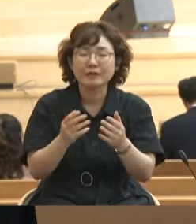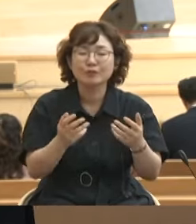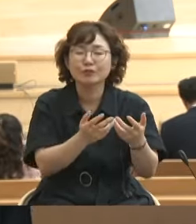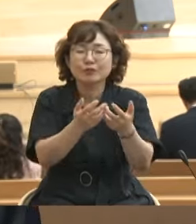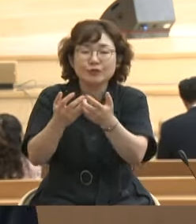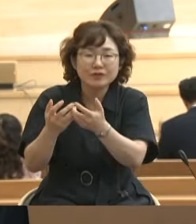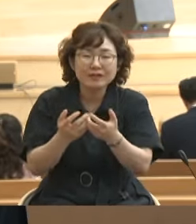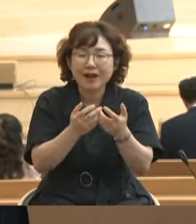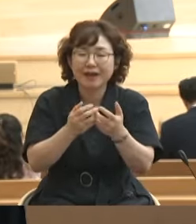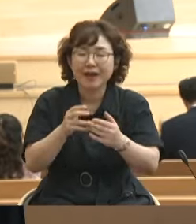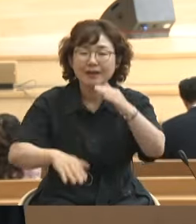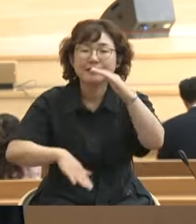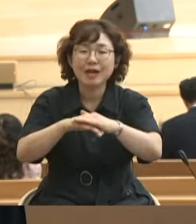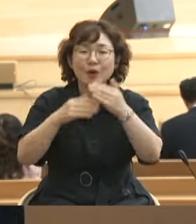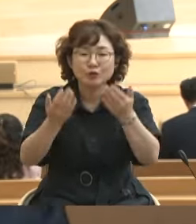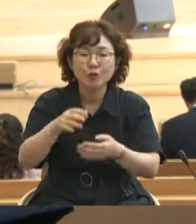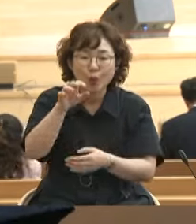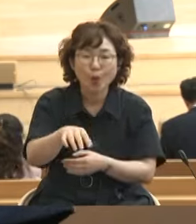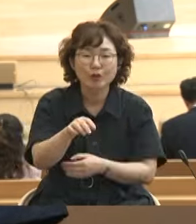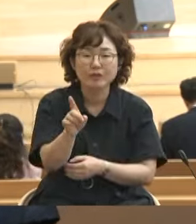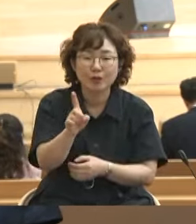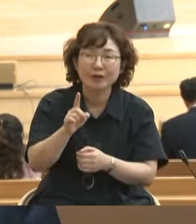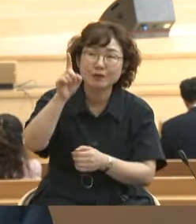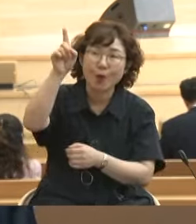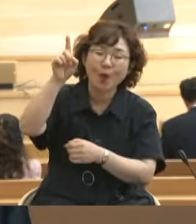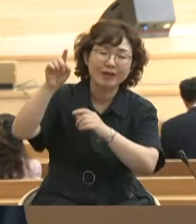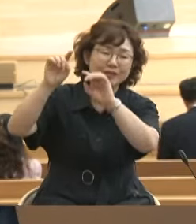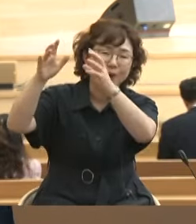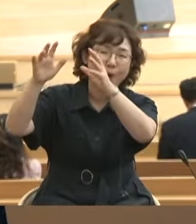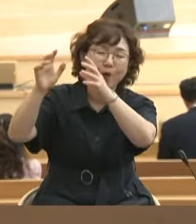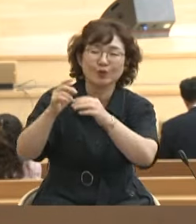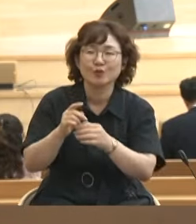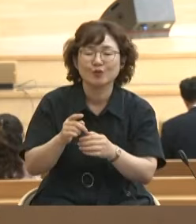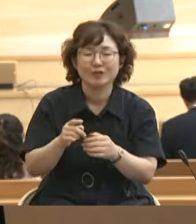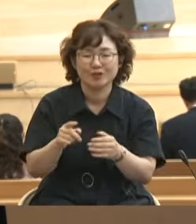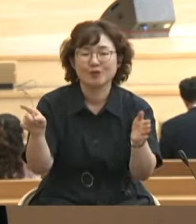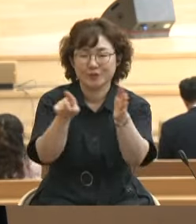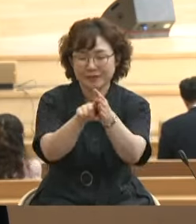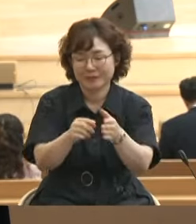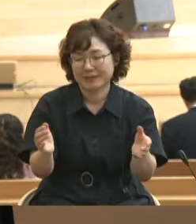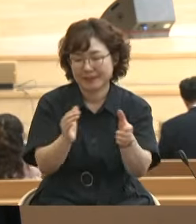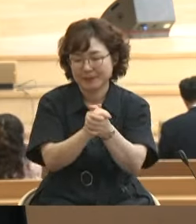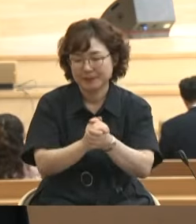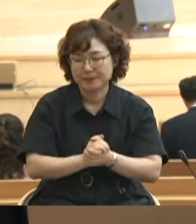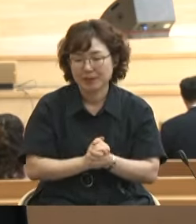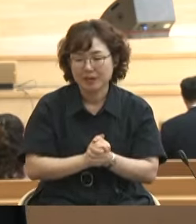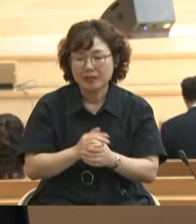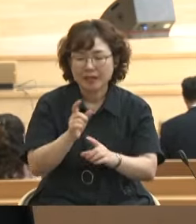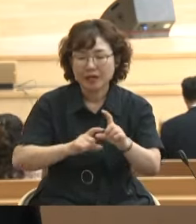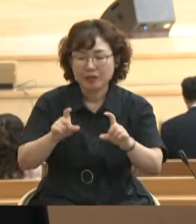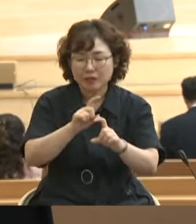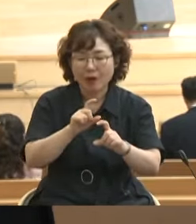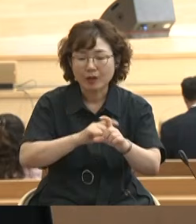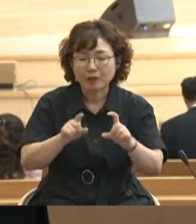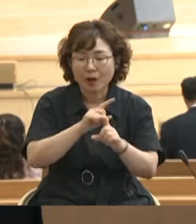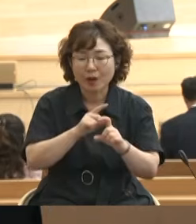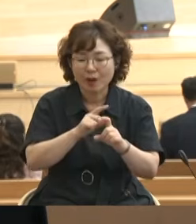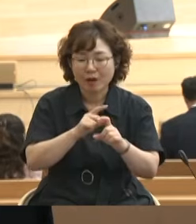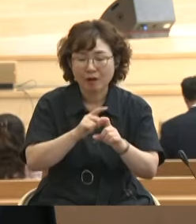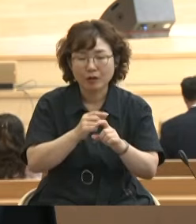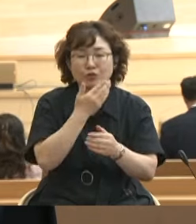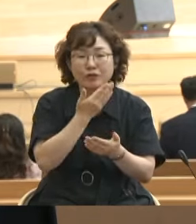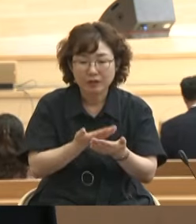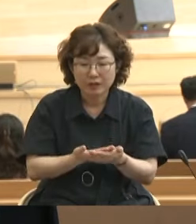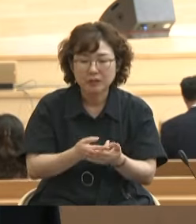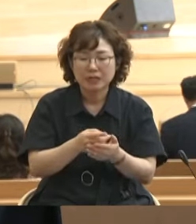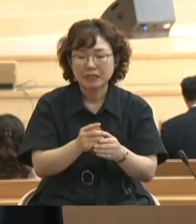풍성하게 채워주시는 곳이 저 너머 천국인 줄 믿습니다. 그런데 더 주목할 것은 뭐냐? 에스겔서를